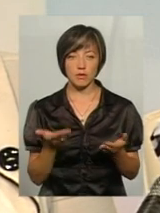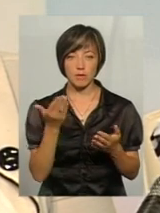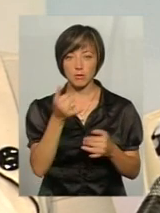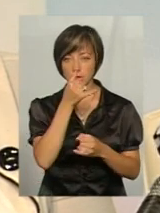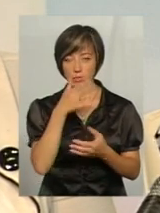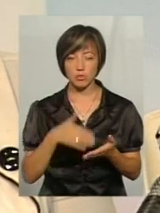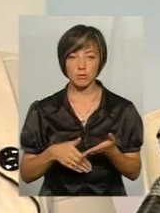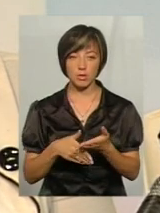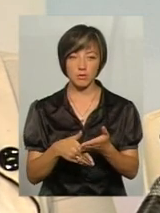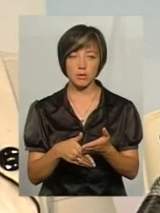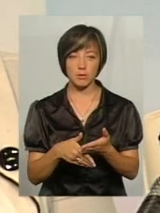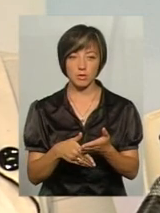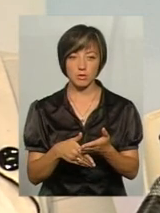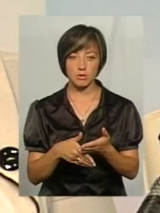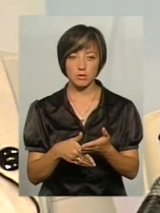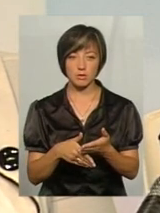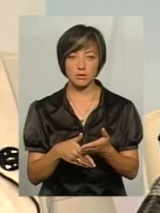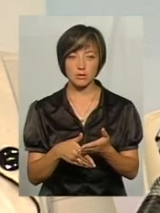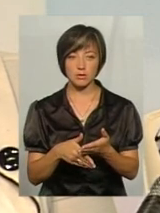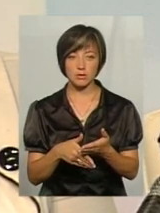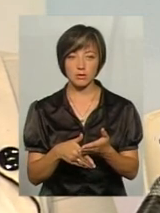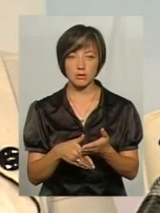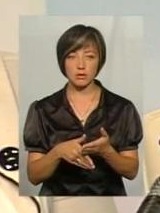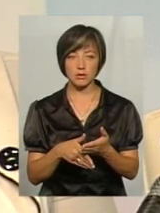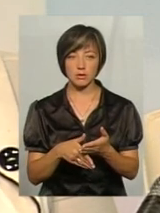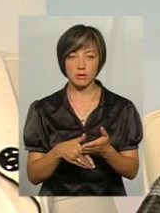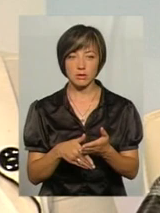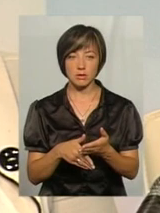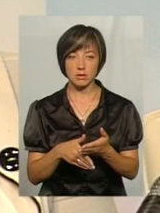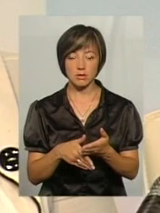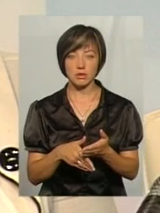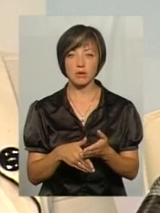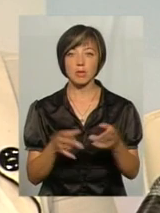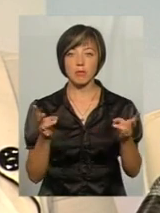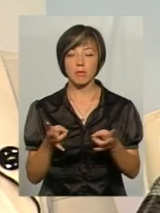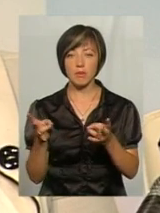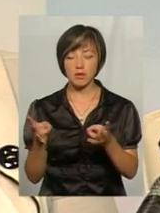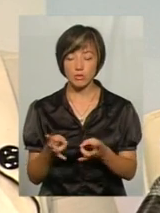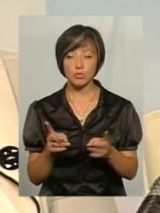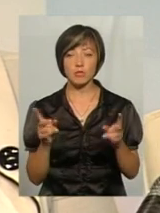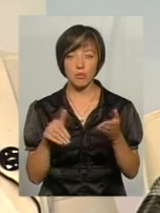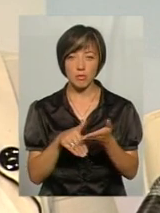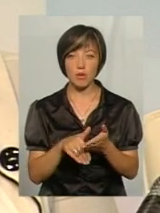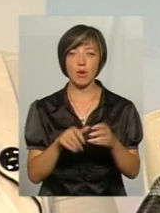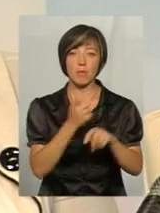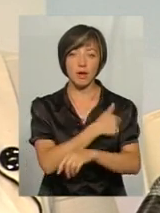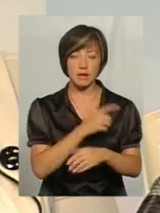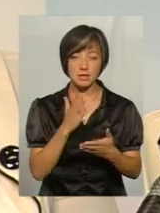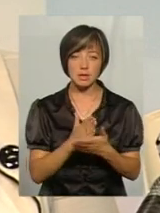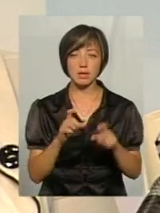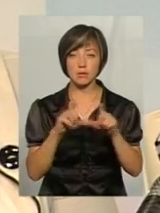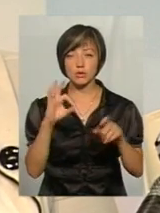могут помочь. Что нужно, вон, департаменты есть, полиция